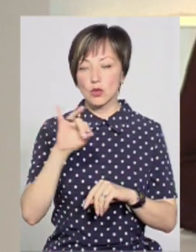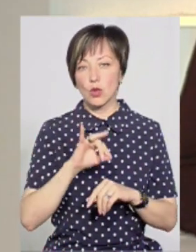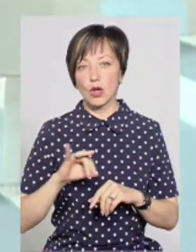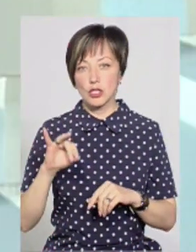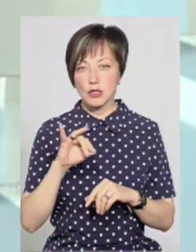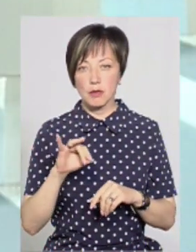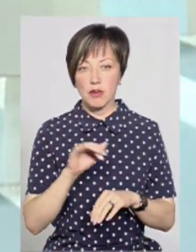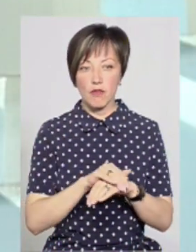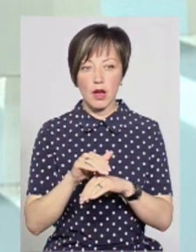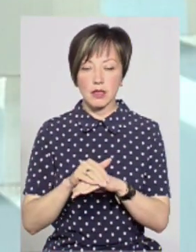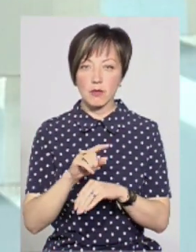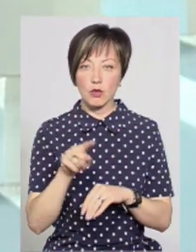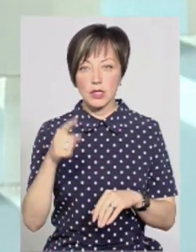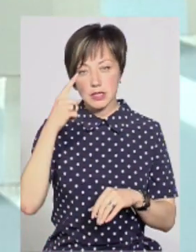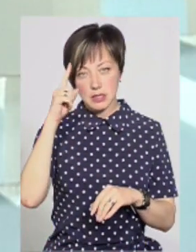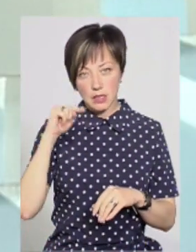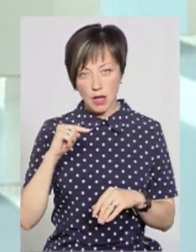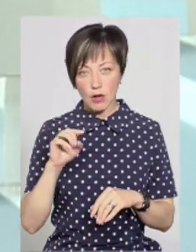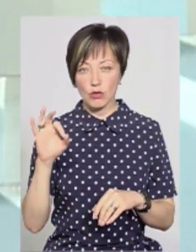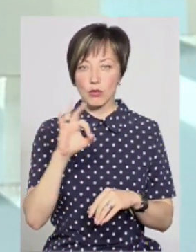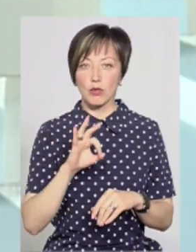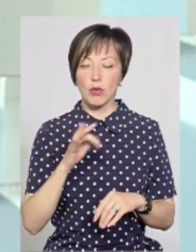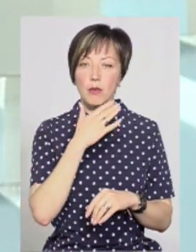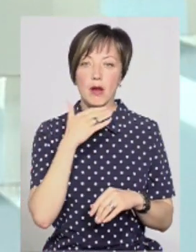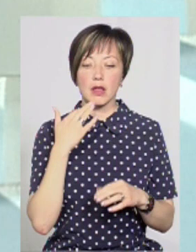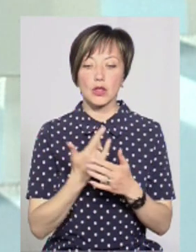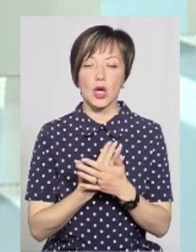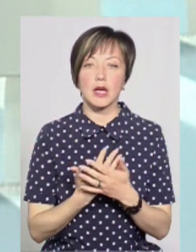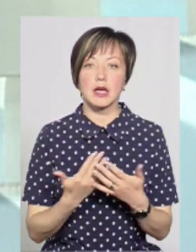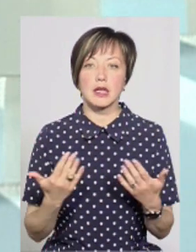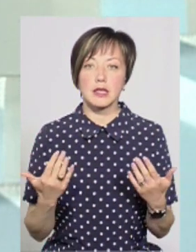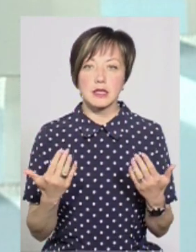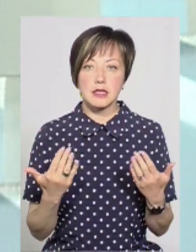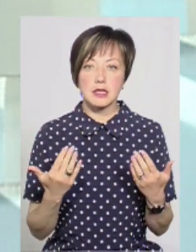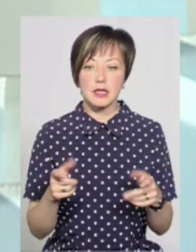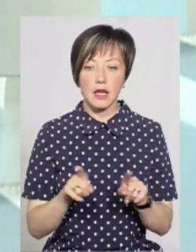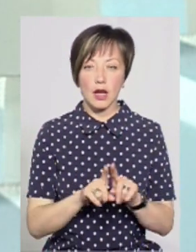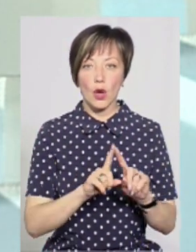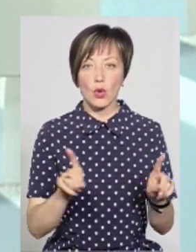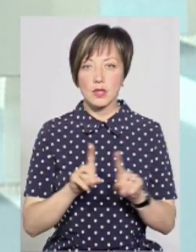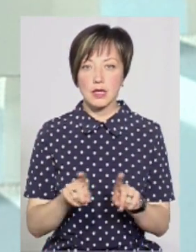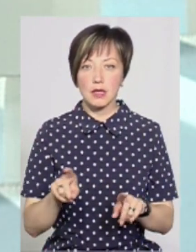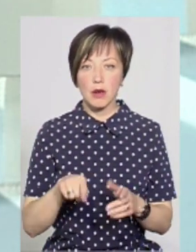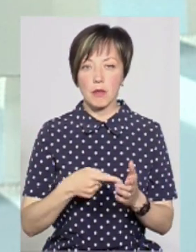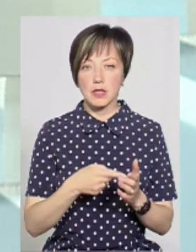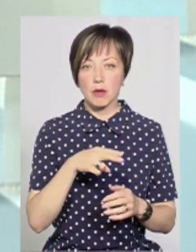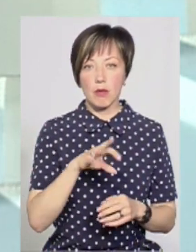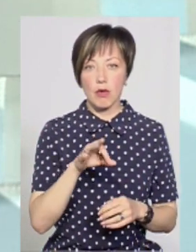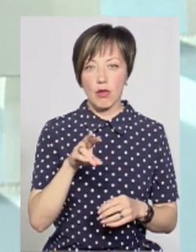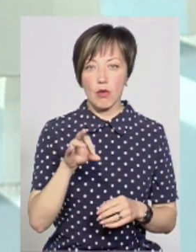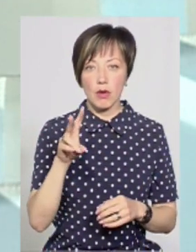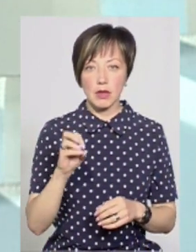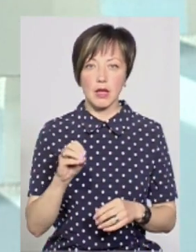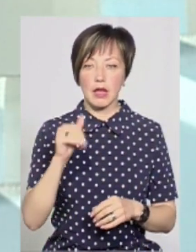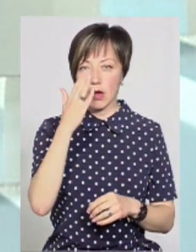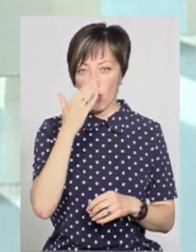історичними фактами. Вони знають про багато різних таких родзинок Полонного. Це і